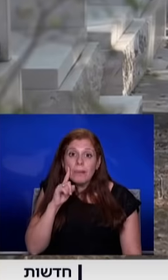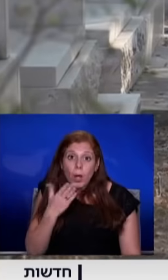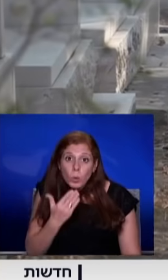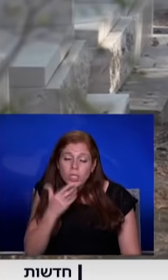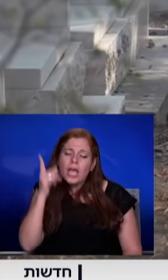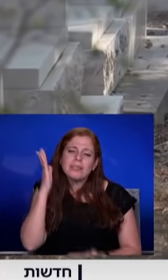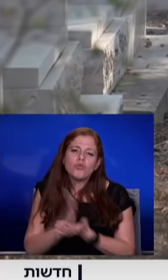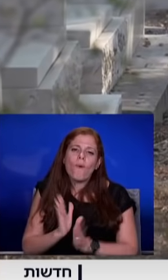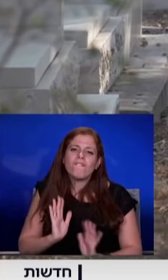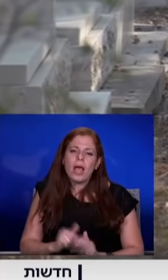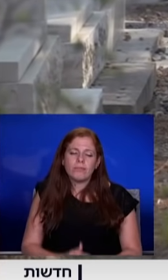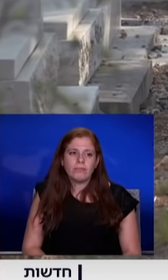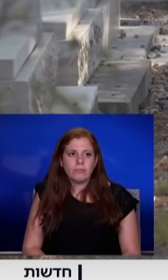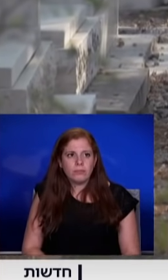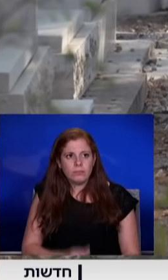שקובע.